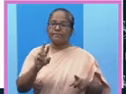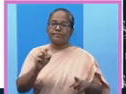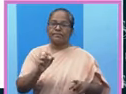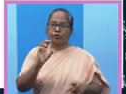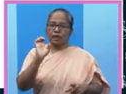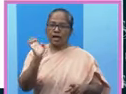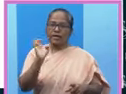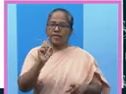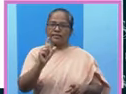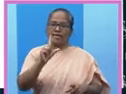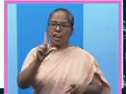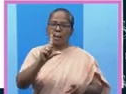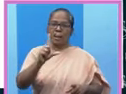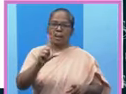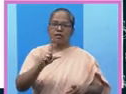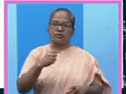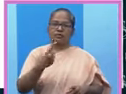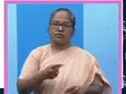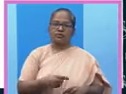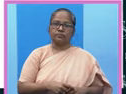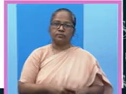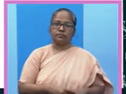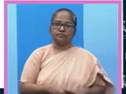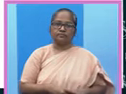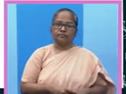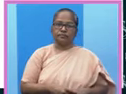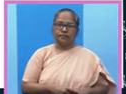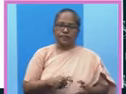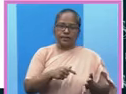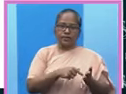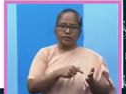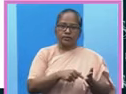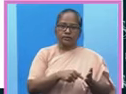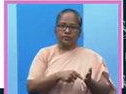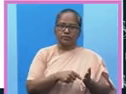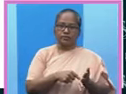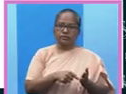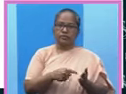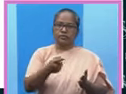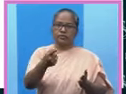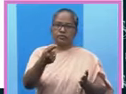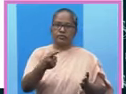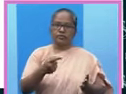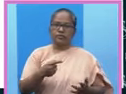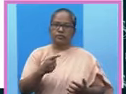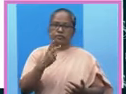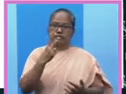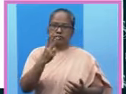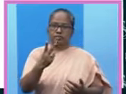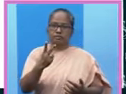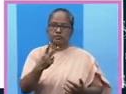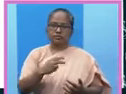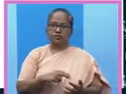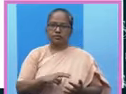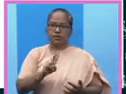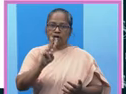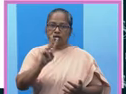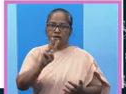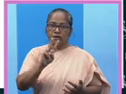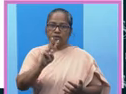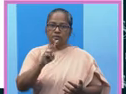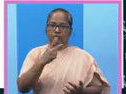இதுதான் வில்லி நீளம், இங்கே இது வில்லி நீளம். இப்போ கவனிங்க, மைய கோணம் 180 எனில் வில்லி நீளம் 360க்கு 180 இன்ட்டு